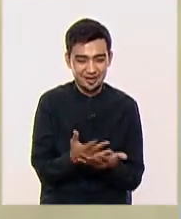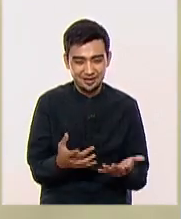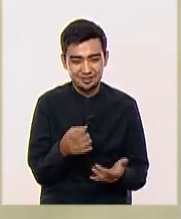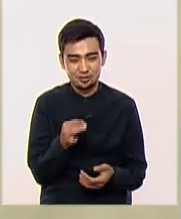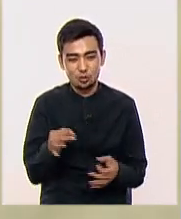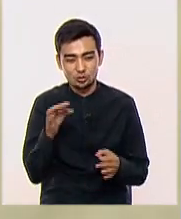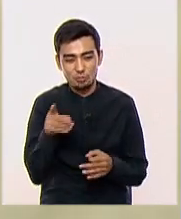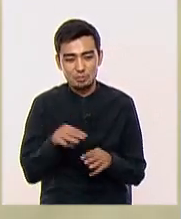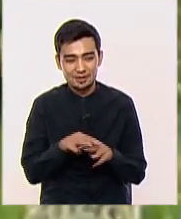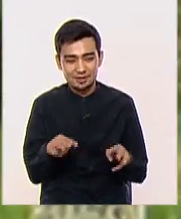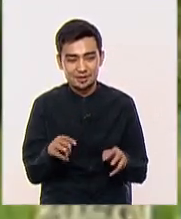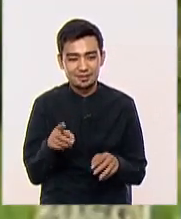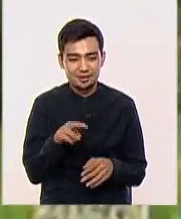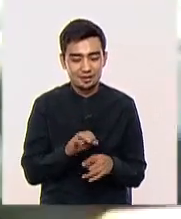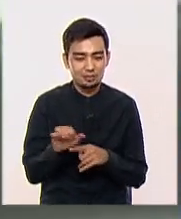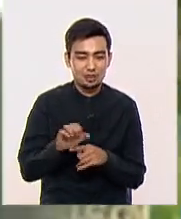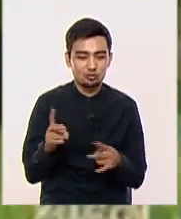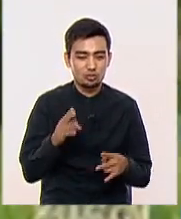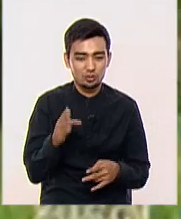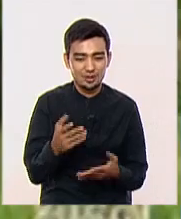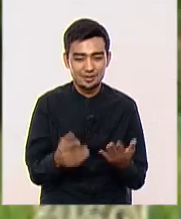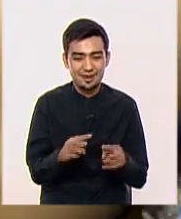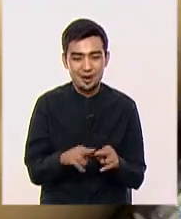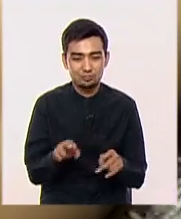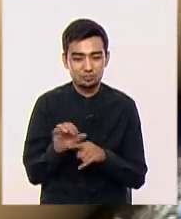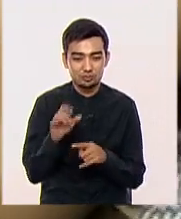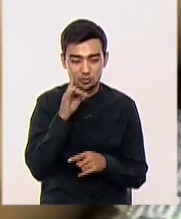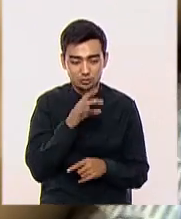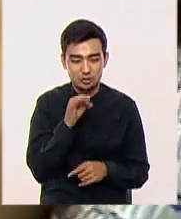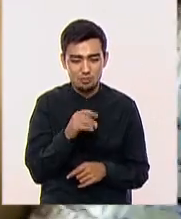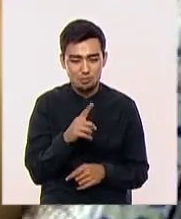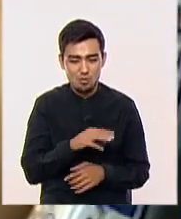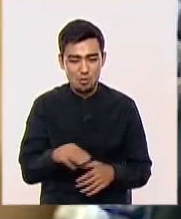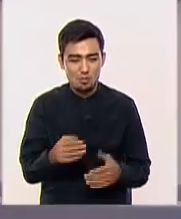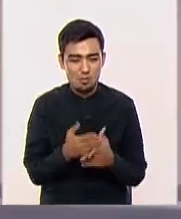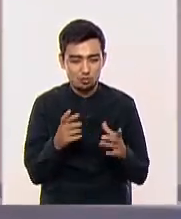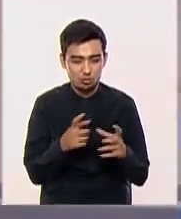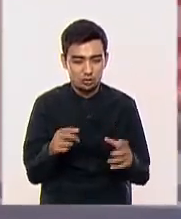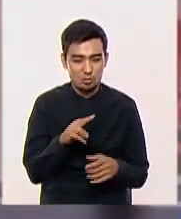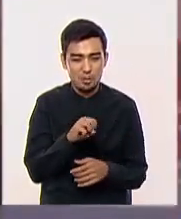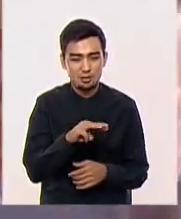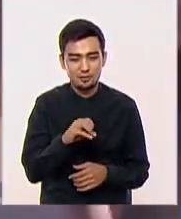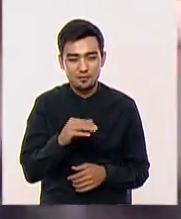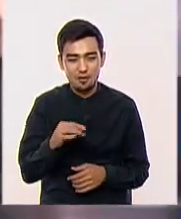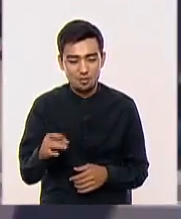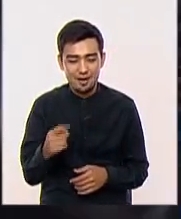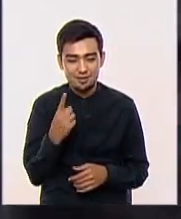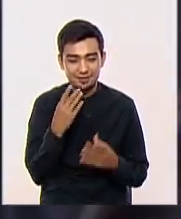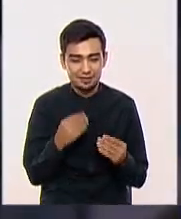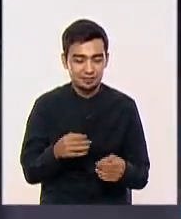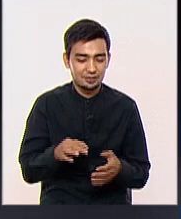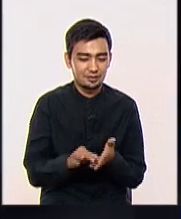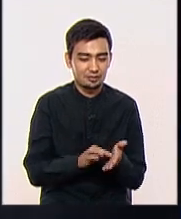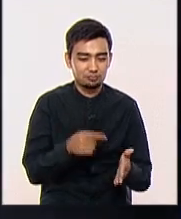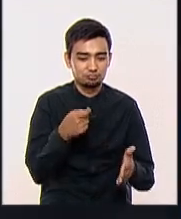ақпаратты министрлікке ұсынып отыруы керек. Олай болмаған жағдайда миллиондаған оқырманы бар платформалар бір-ақ күнде